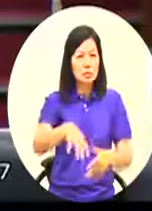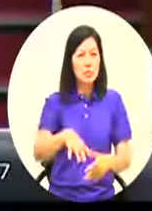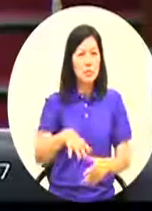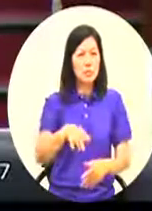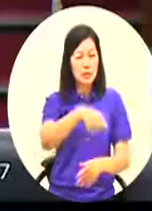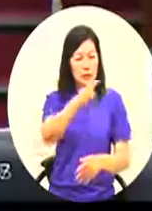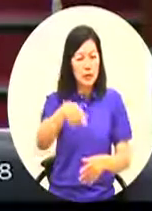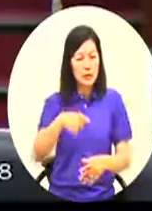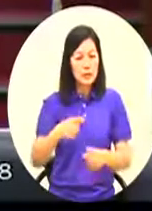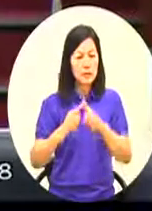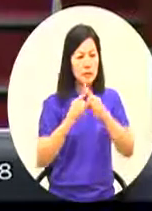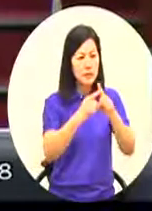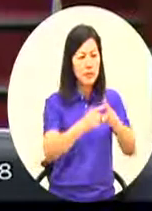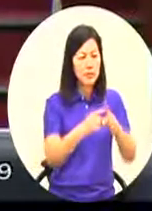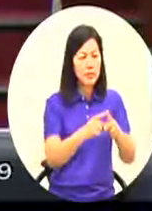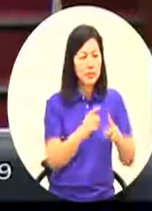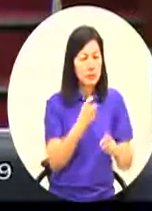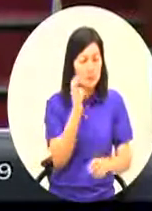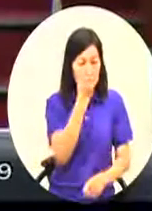场回刊。